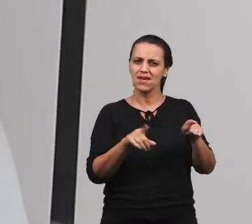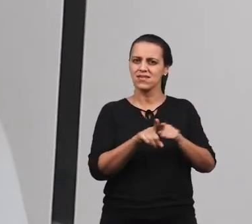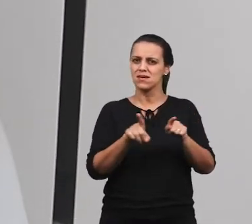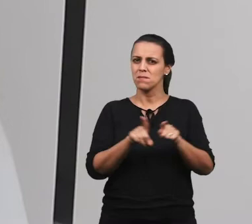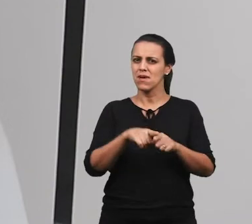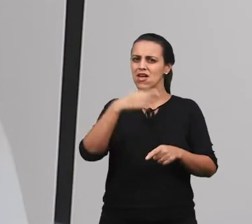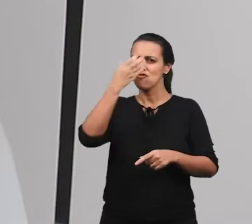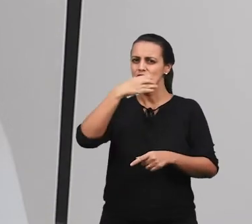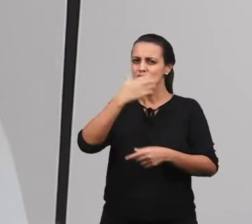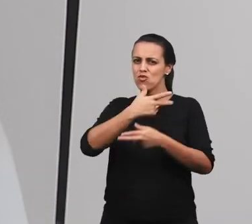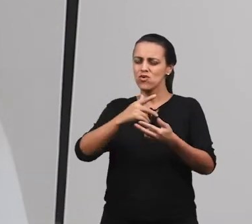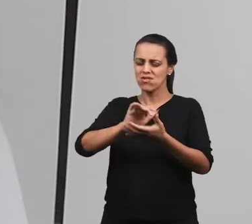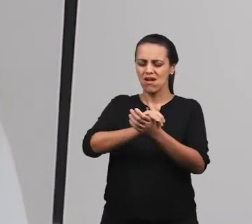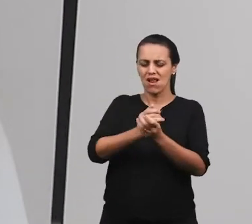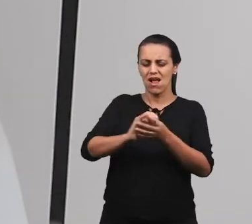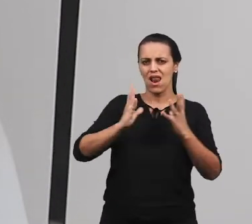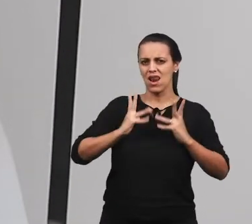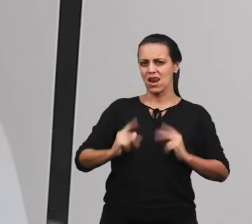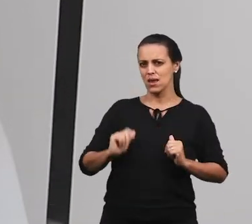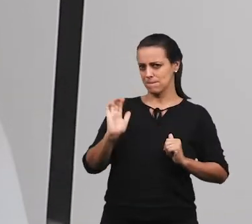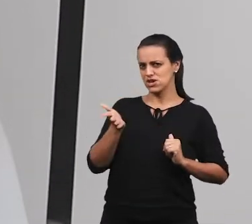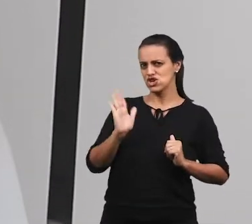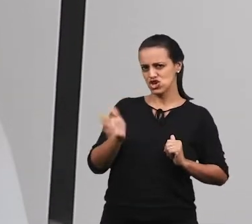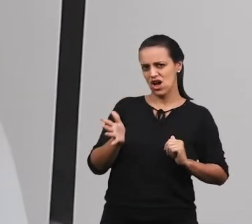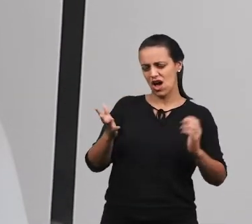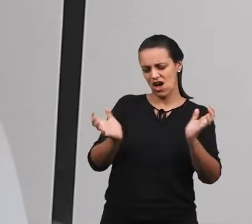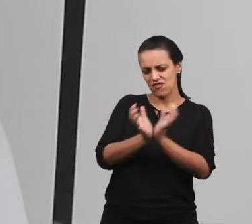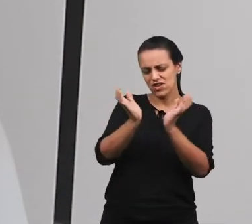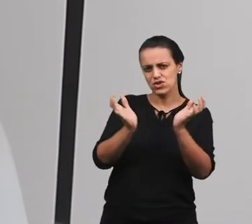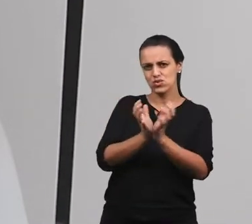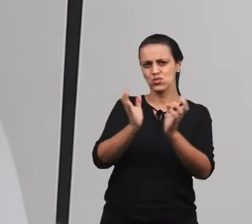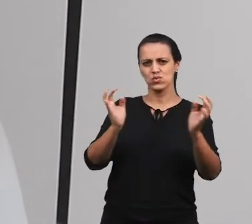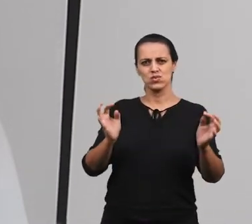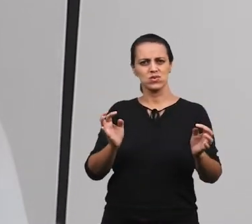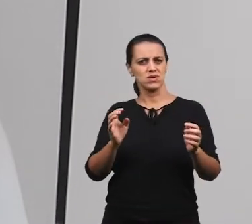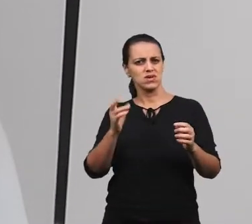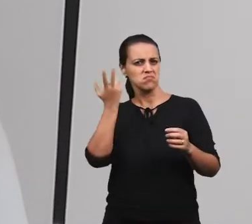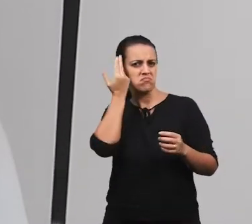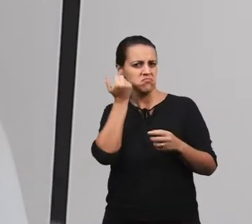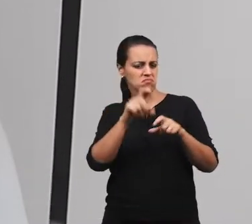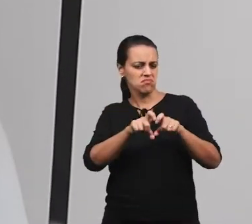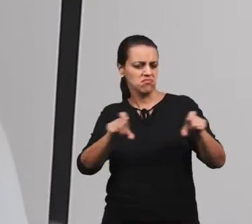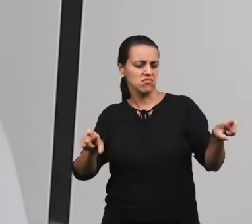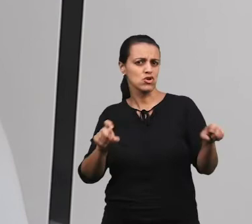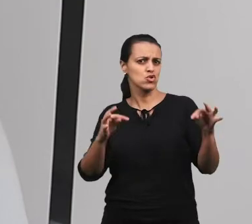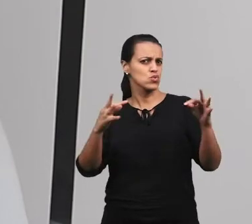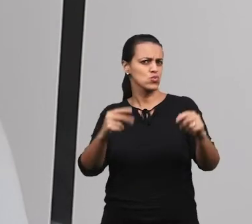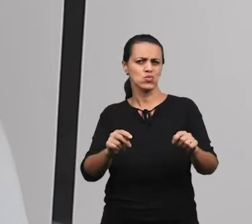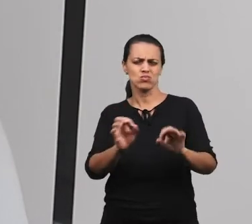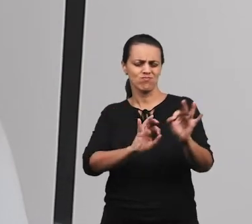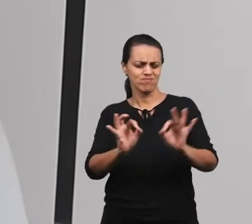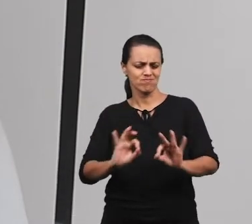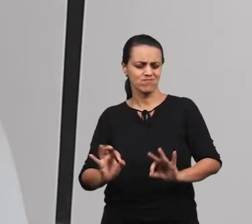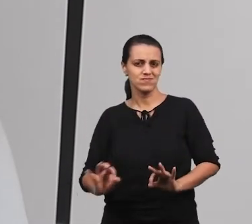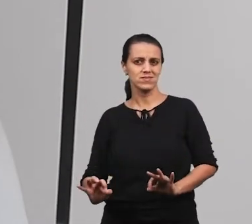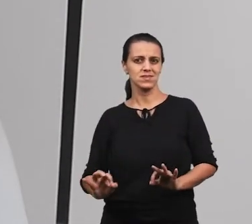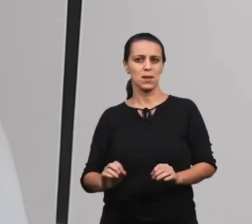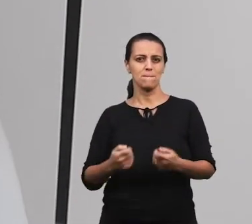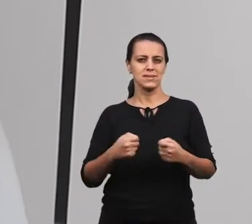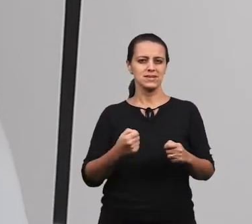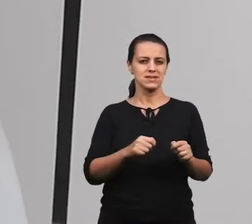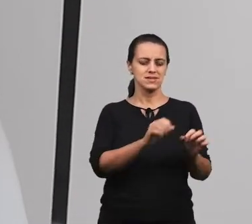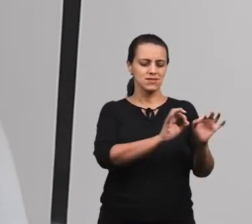продукты питания, очень важно иметь уже помытые овощи, фрукты, чтобы ребенок